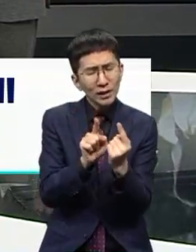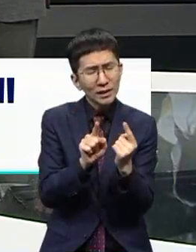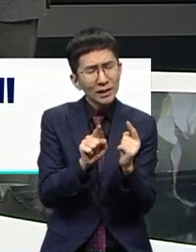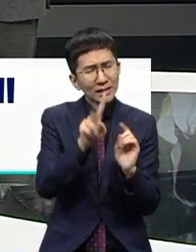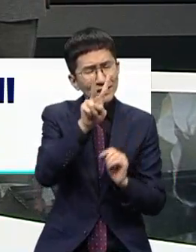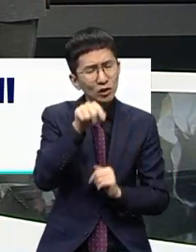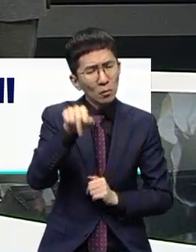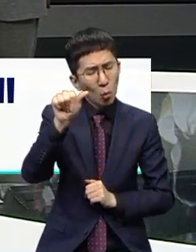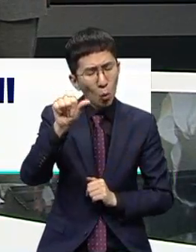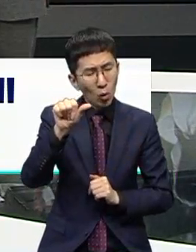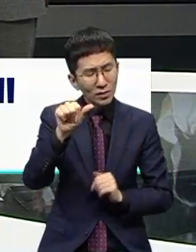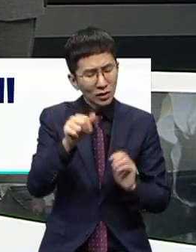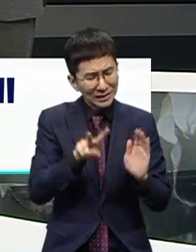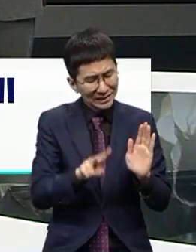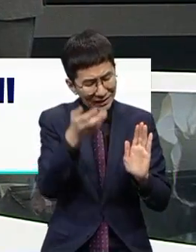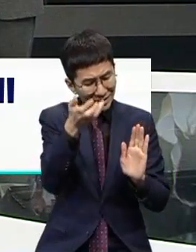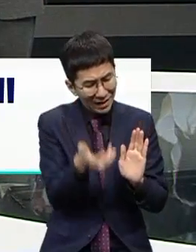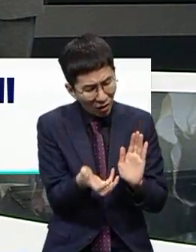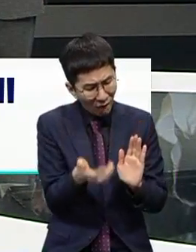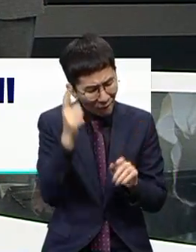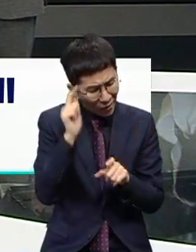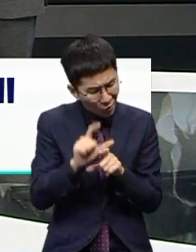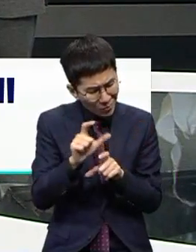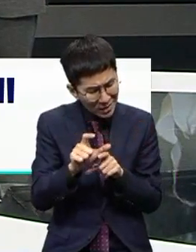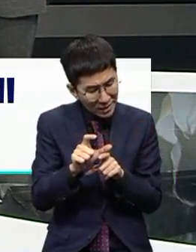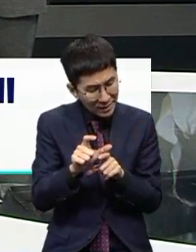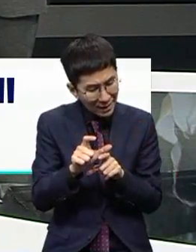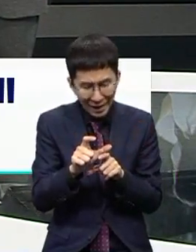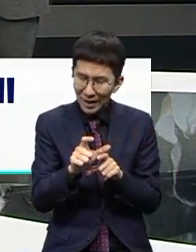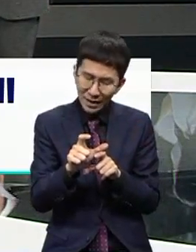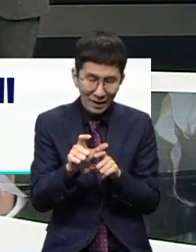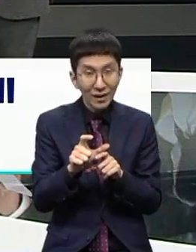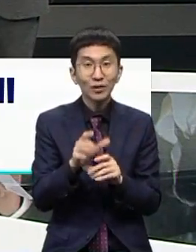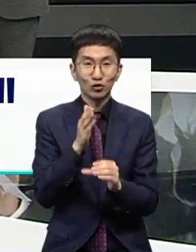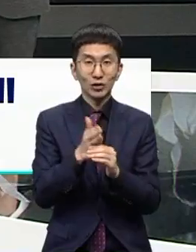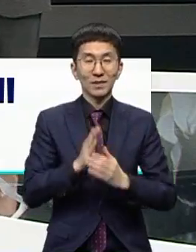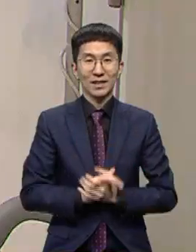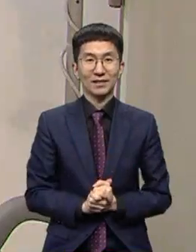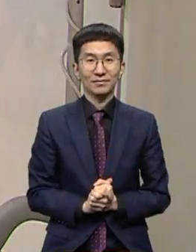방역당국은 고민이 더 깊어졌습니다 남주 형이다